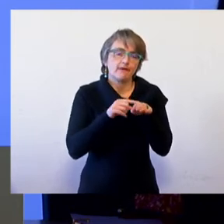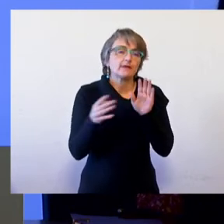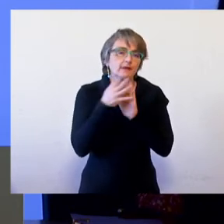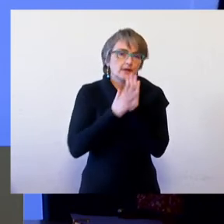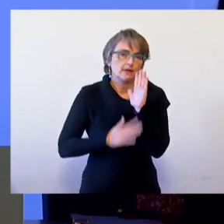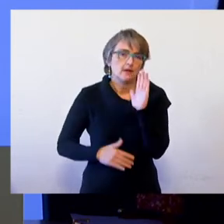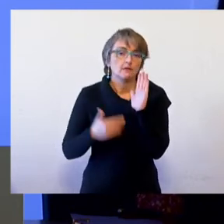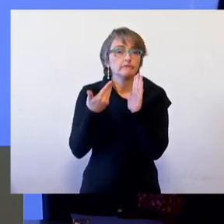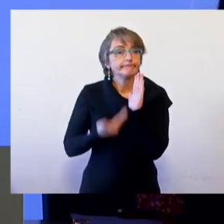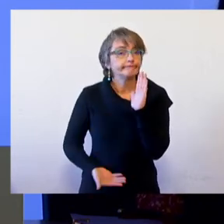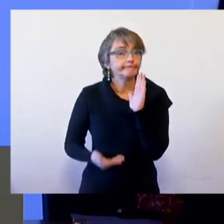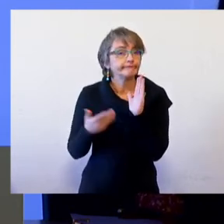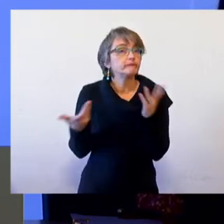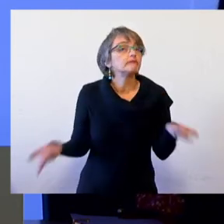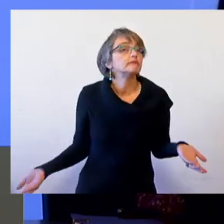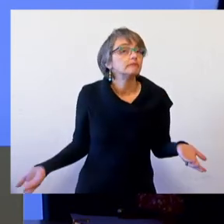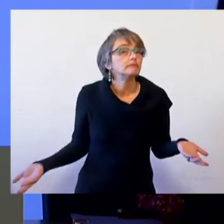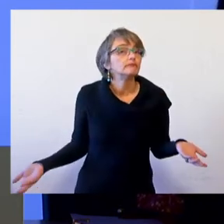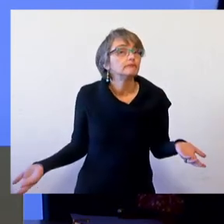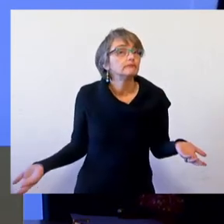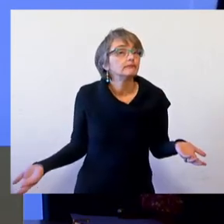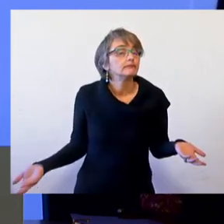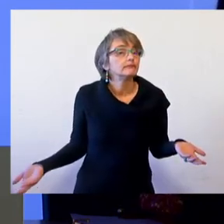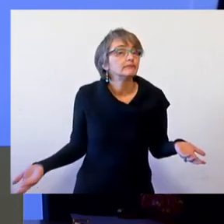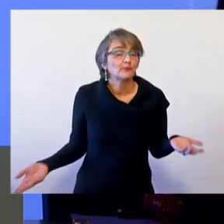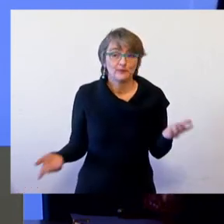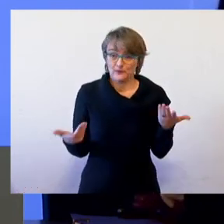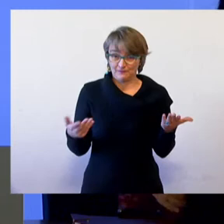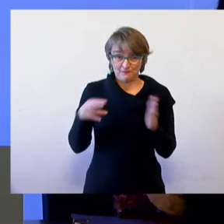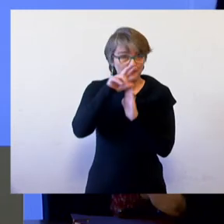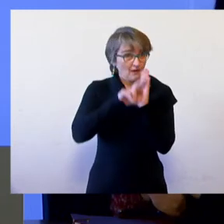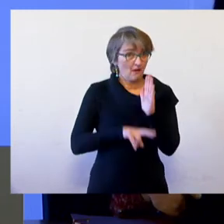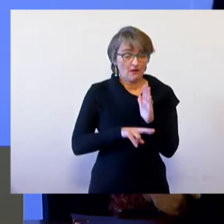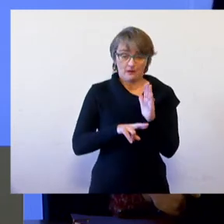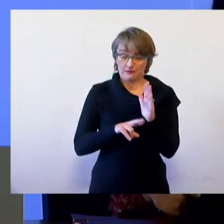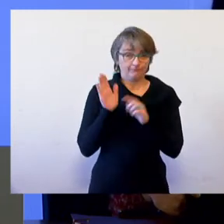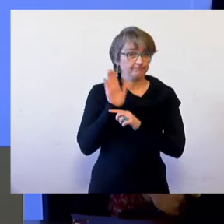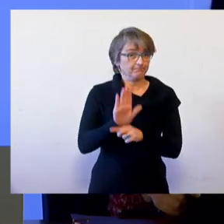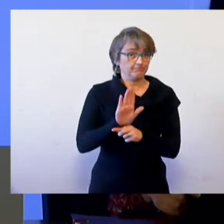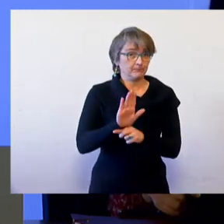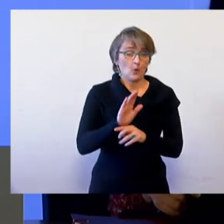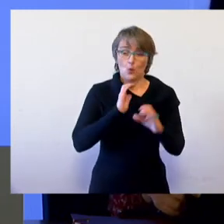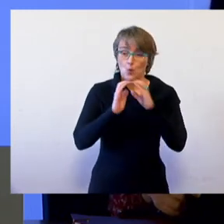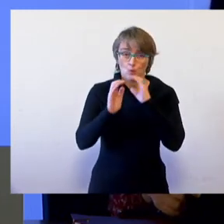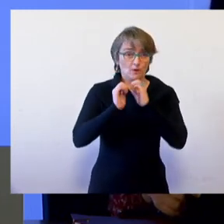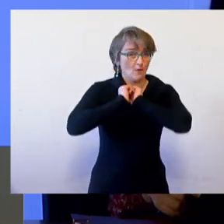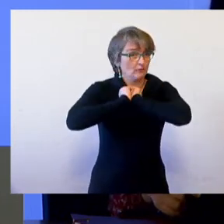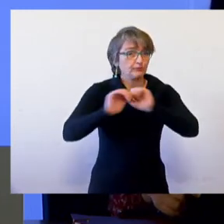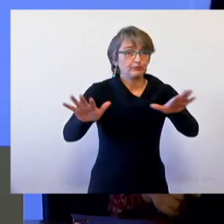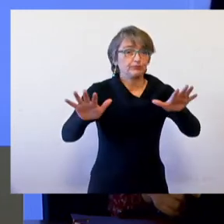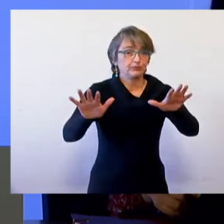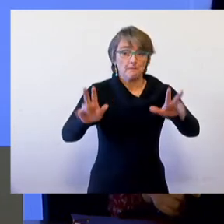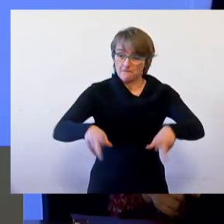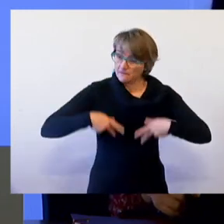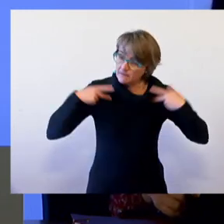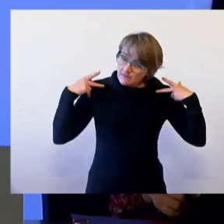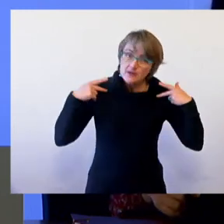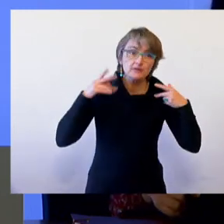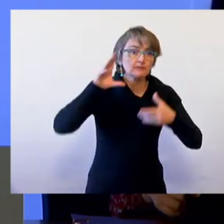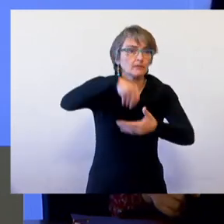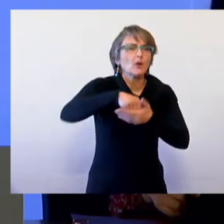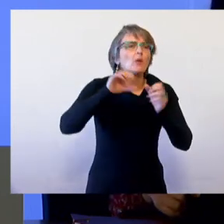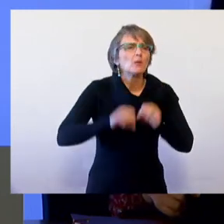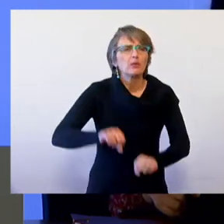critères. Voilà. On pose la règle, on communique la règle et on vit avec la règle. On peut avoir des